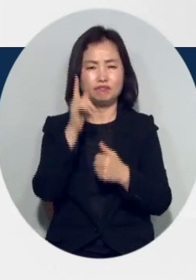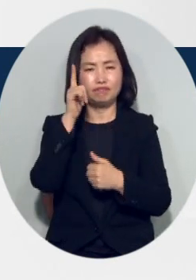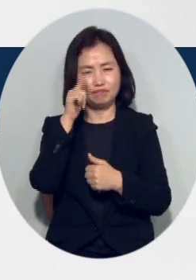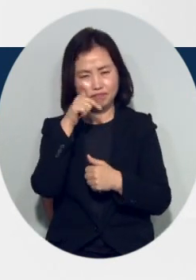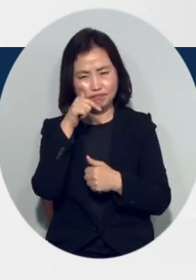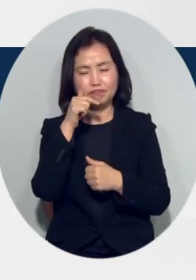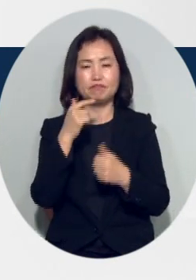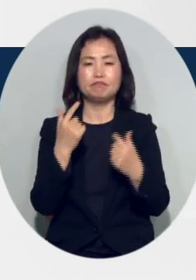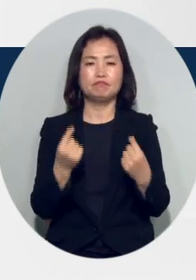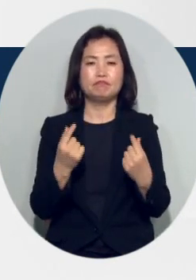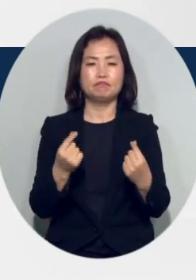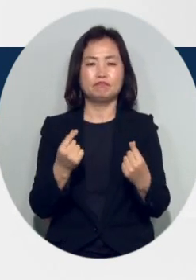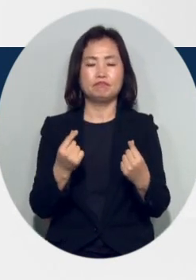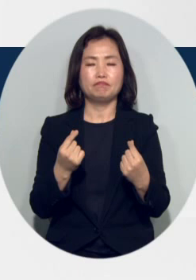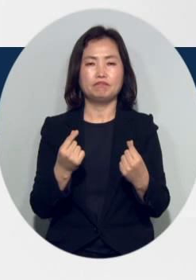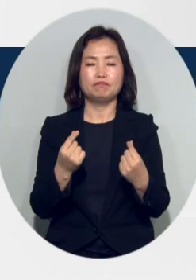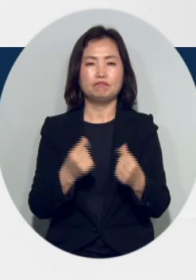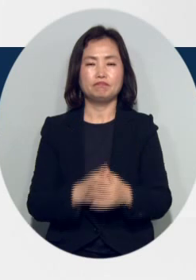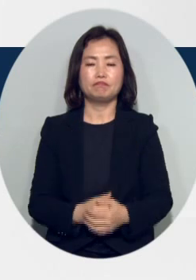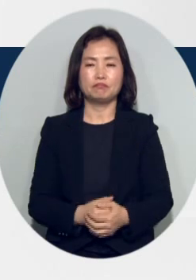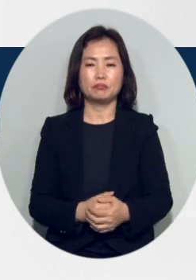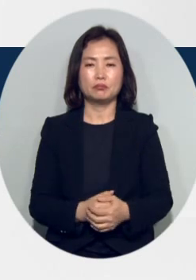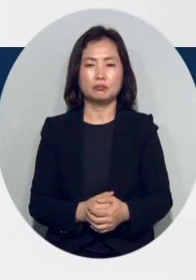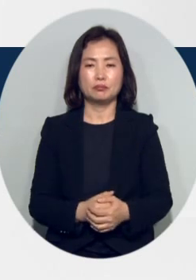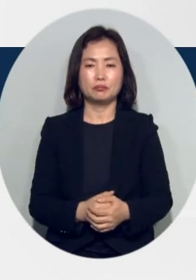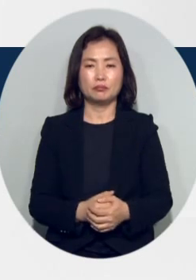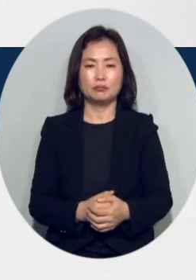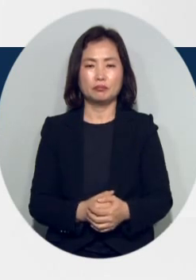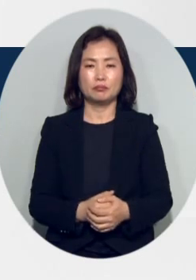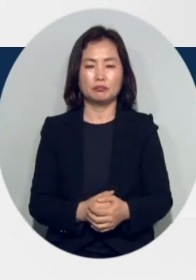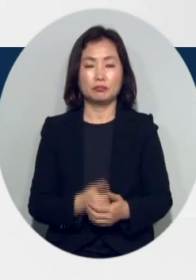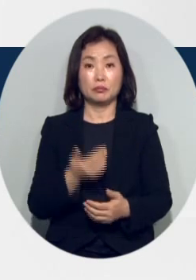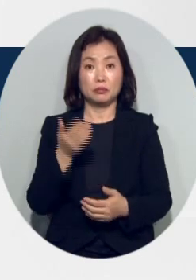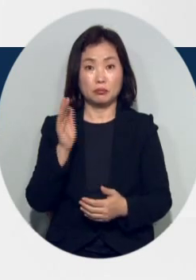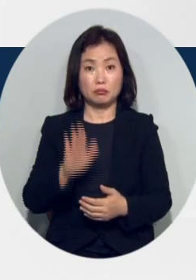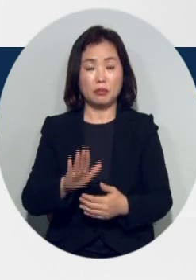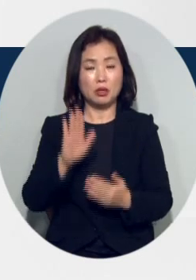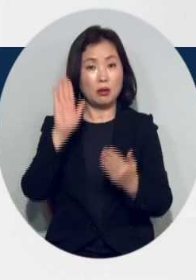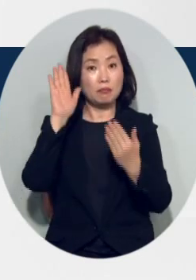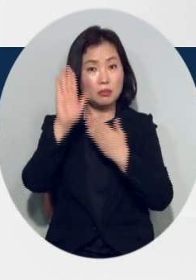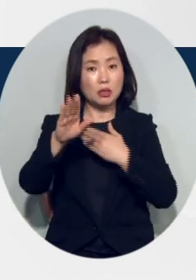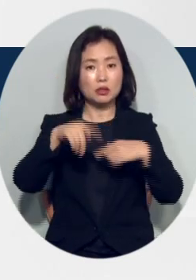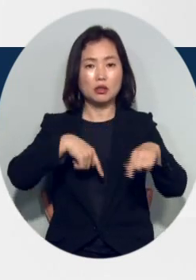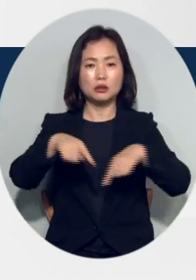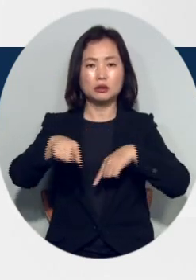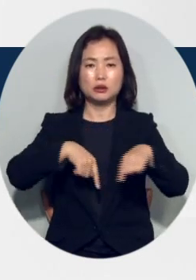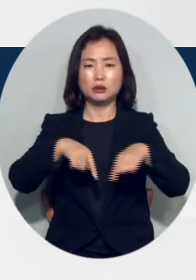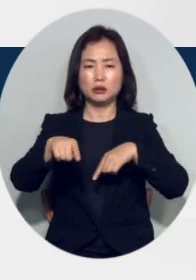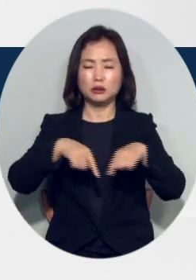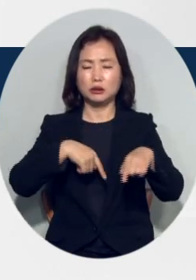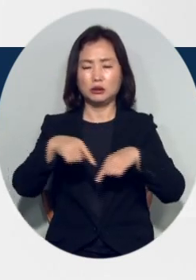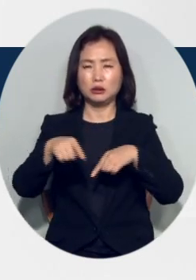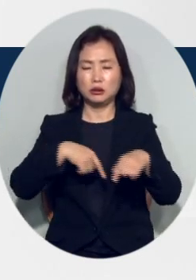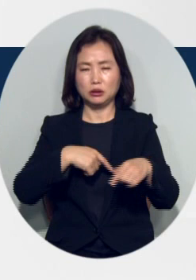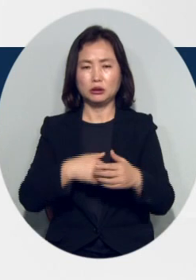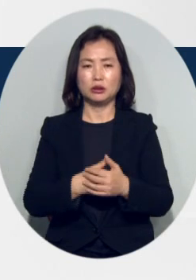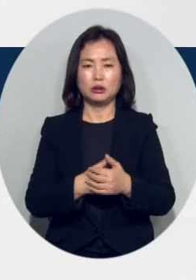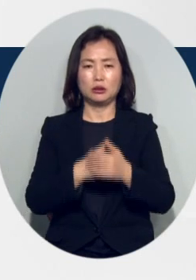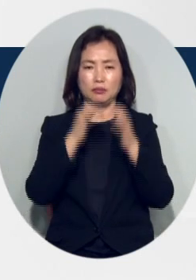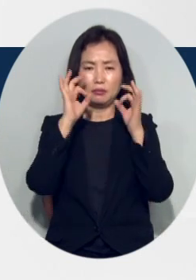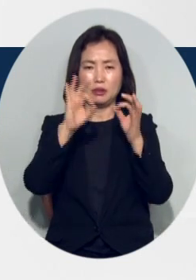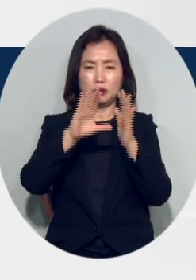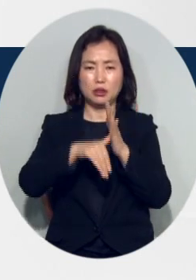물 되는 것은 이게 사실 좀 불가피한 측면이 있는 거죠 아 하지만 이제 그 앞으로의 비료